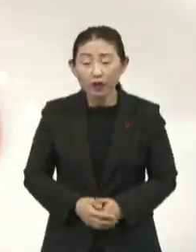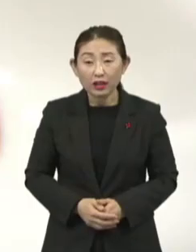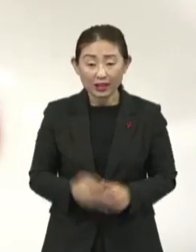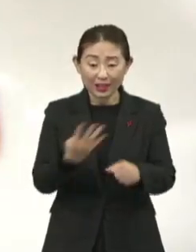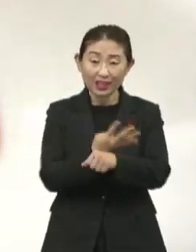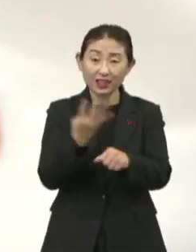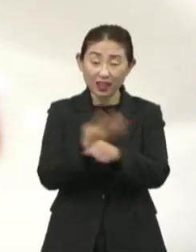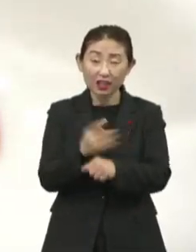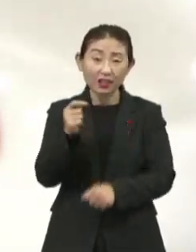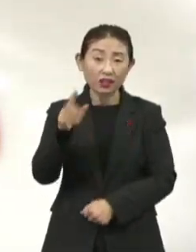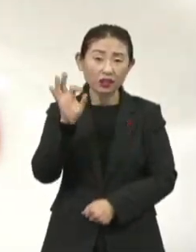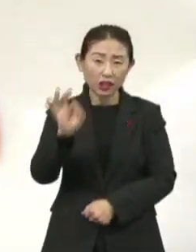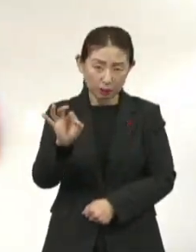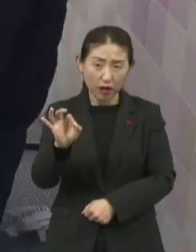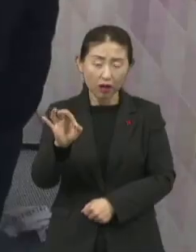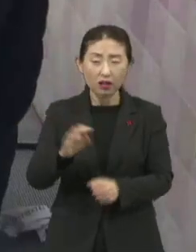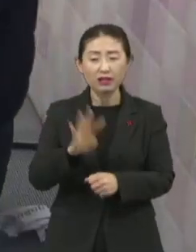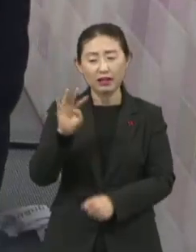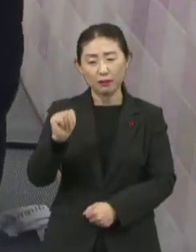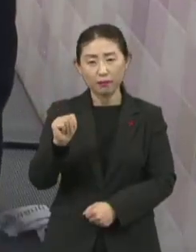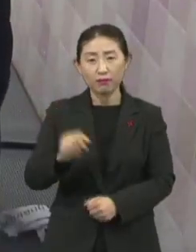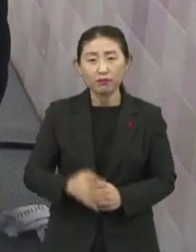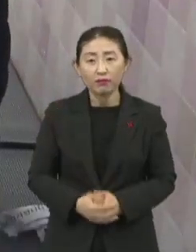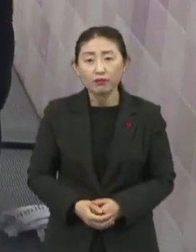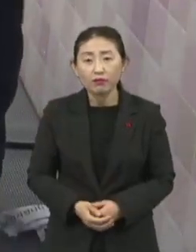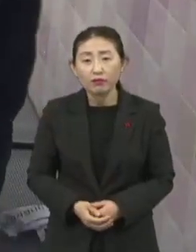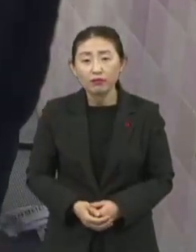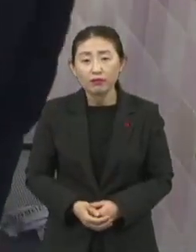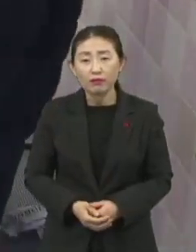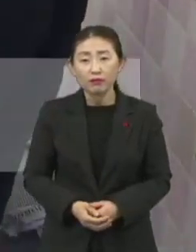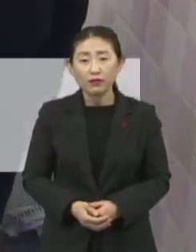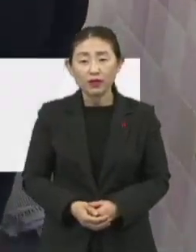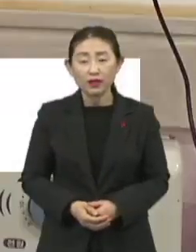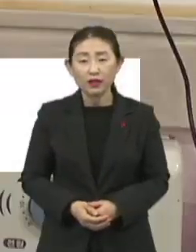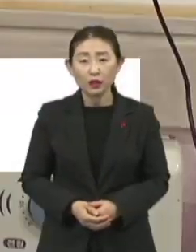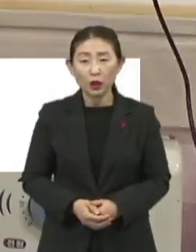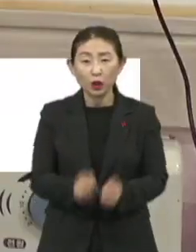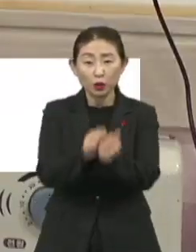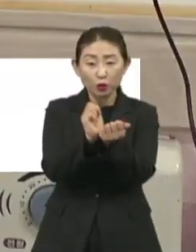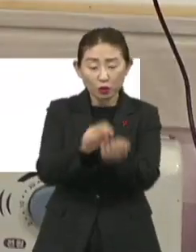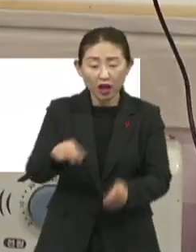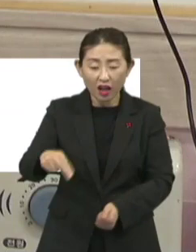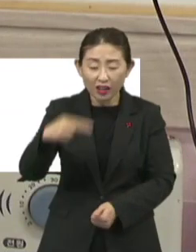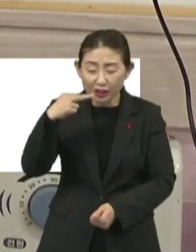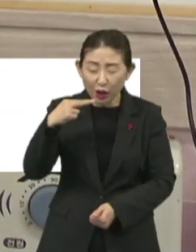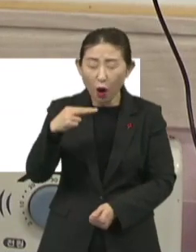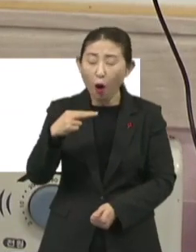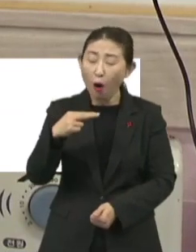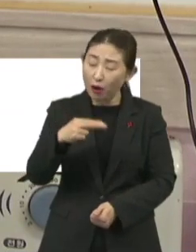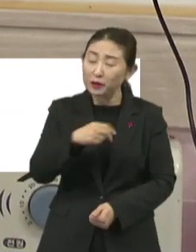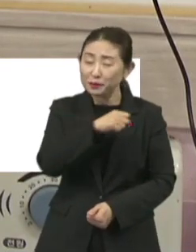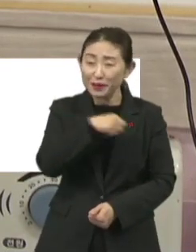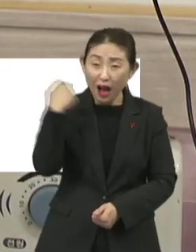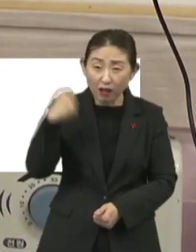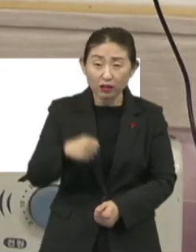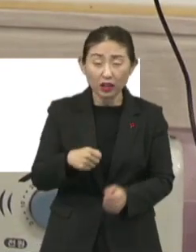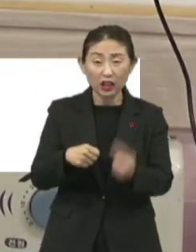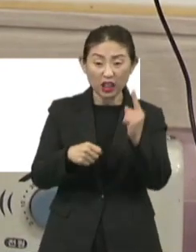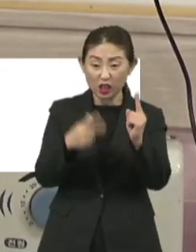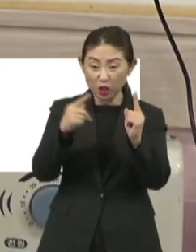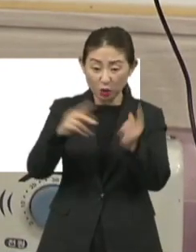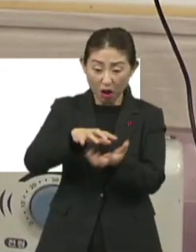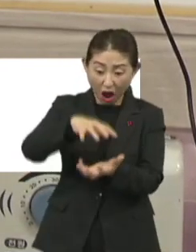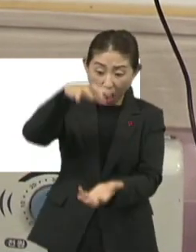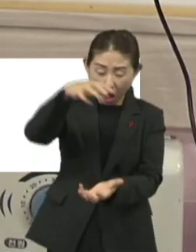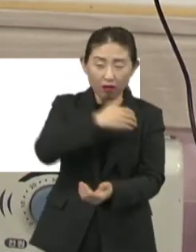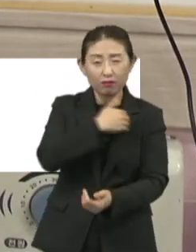4시간 기준 차량 한 대당 4만 원입니다. 새조개도 쫄깃쫄깃하고 의외로 1kg의 양이 진짜 많아서 놀랐어요. 이제